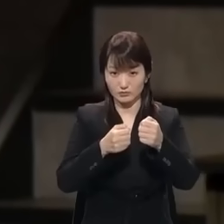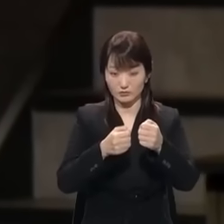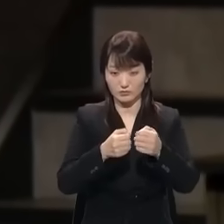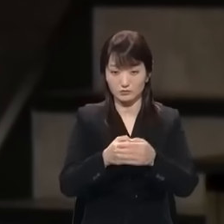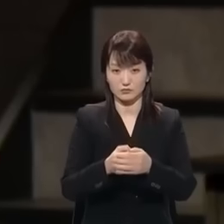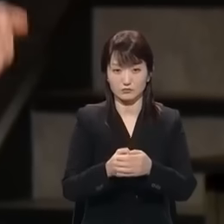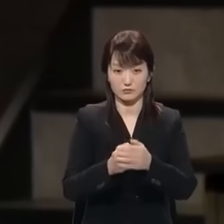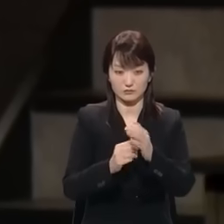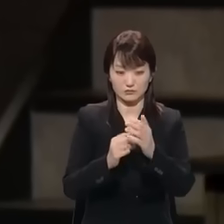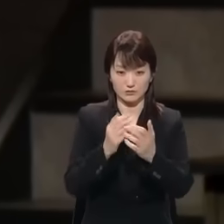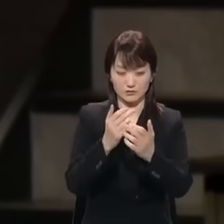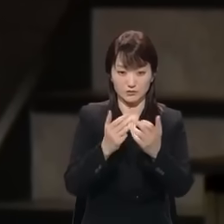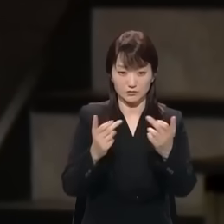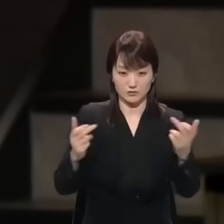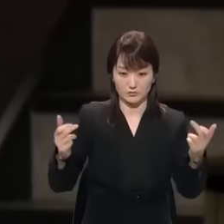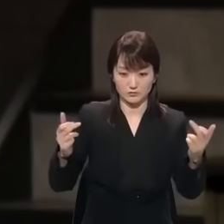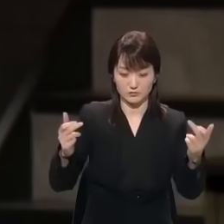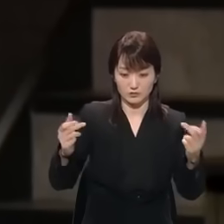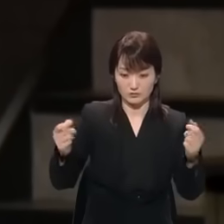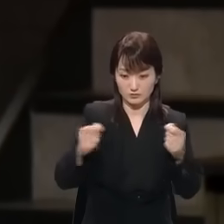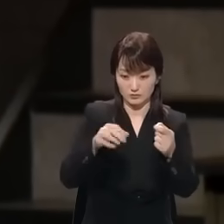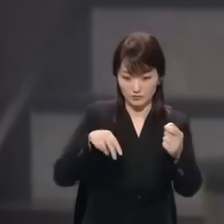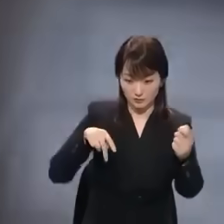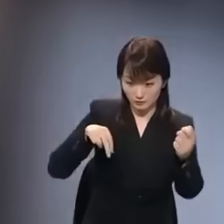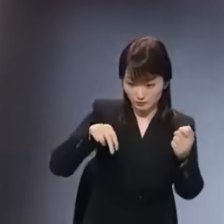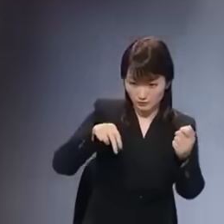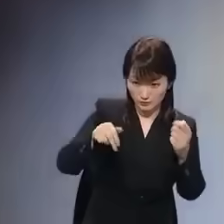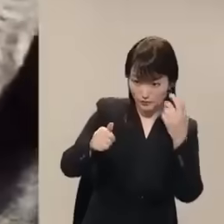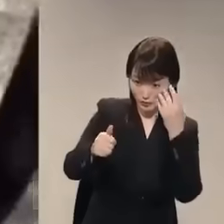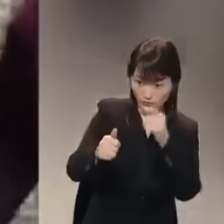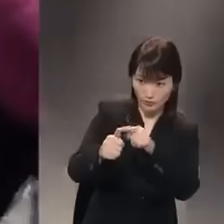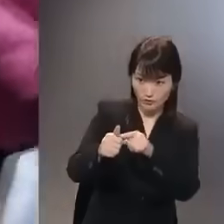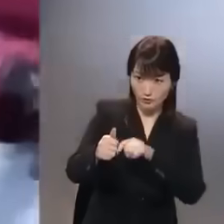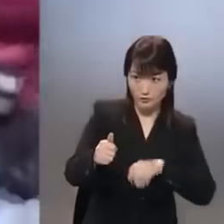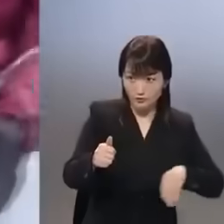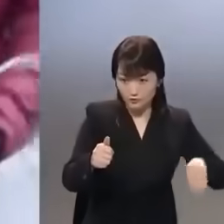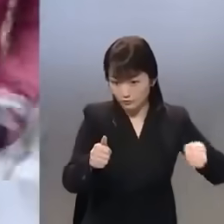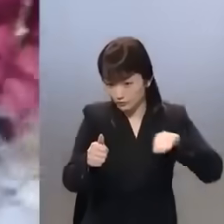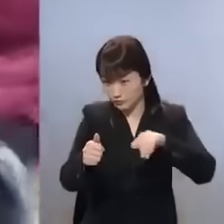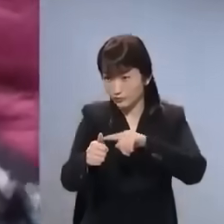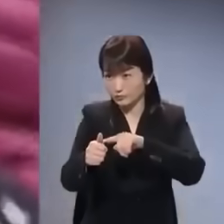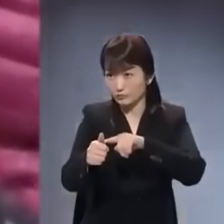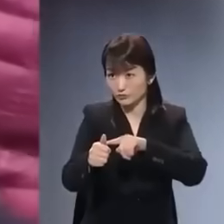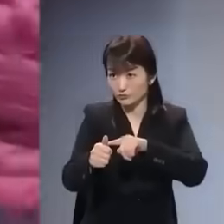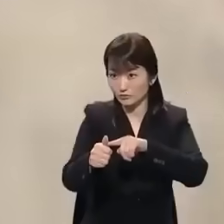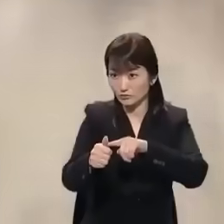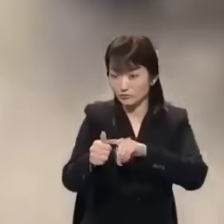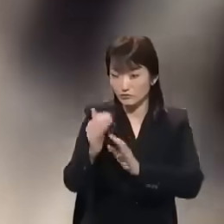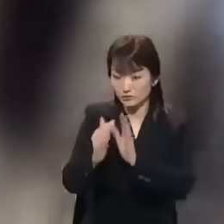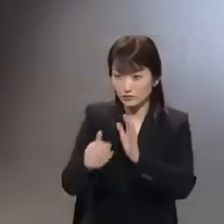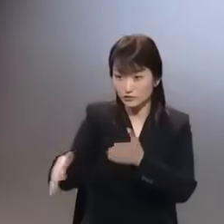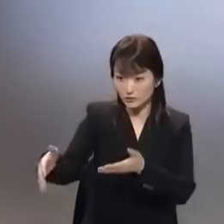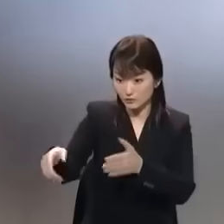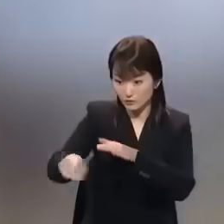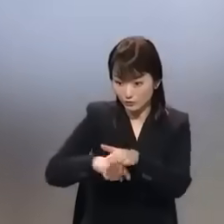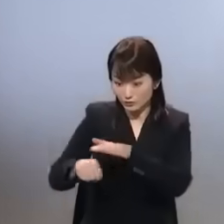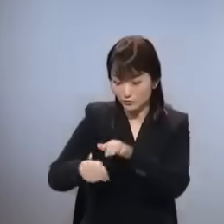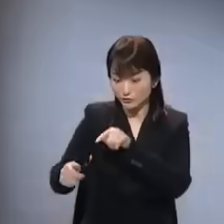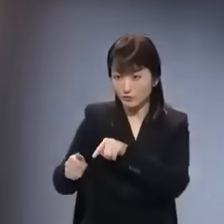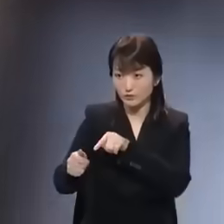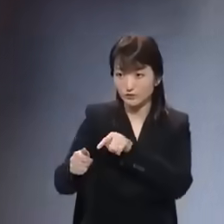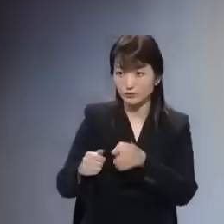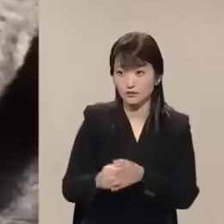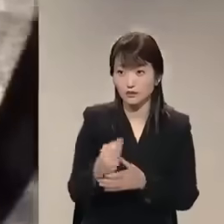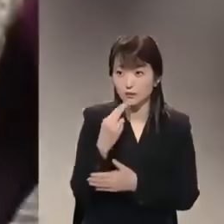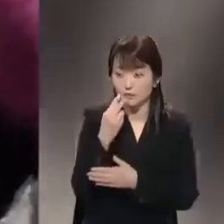사람이구나 차를 딱 돌려서 막이 그 사람한테 갔어요 그래서 이제 딱 보니까 무릎을 현장에서 훔치고 있는 거예요 그래서 그때 이제 딱 보니까